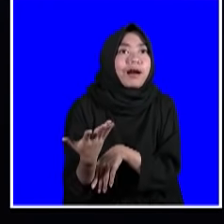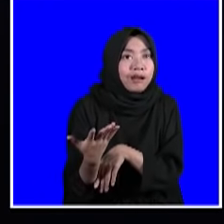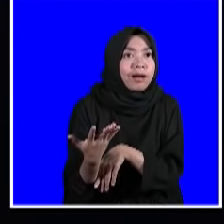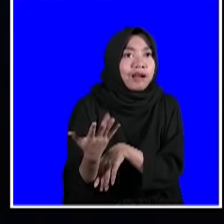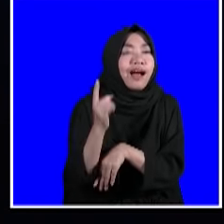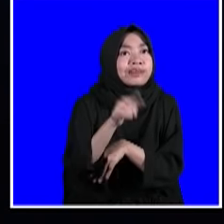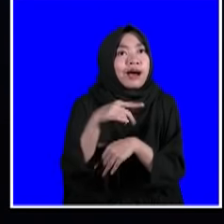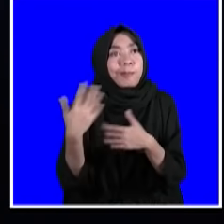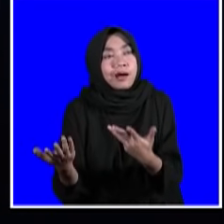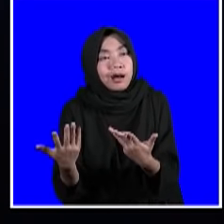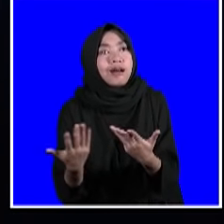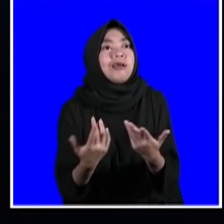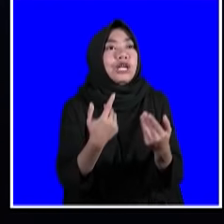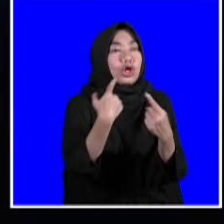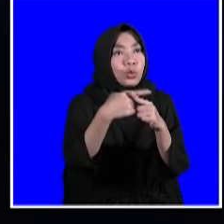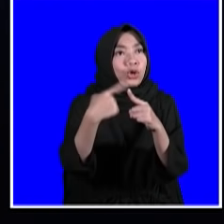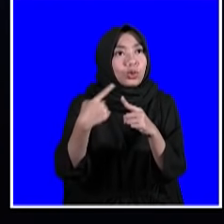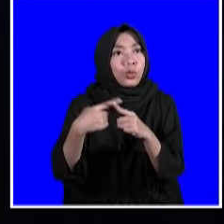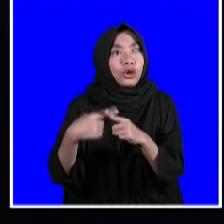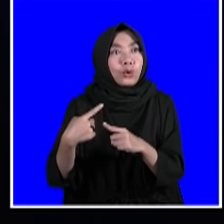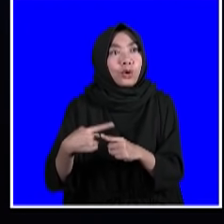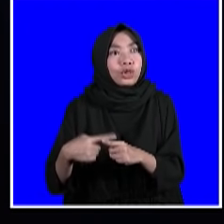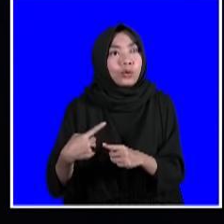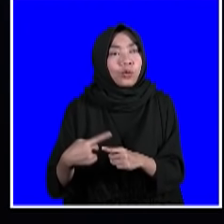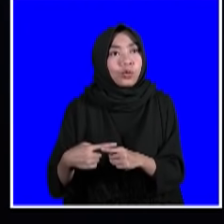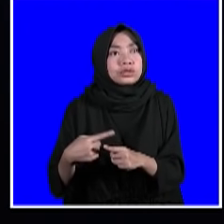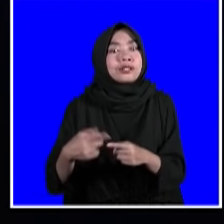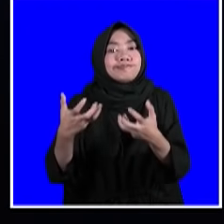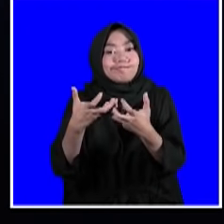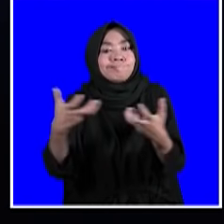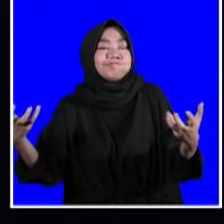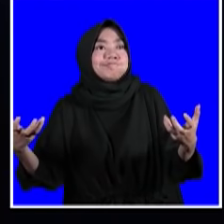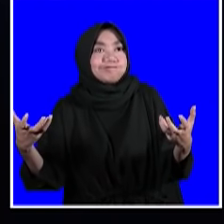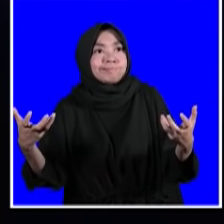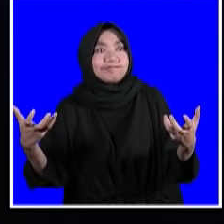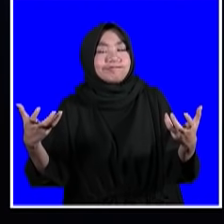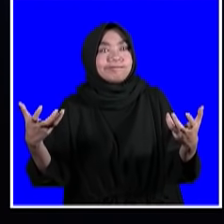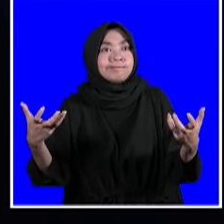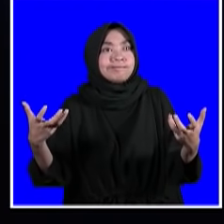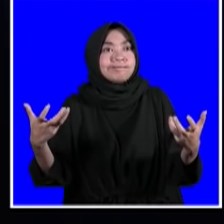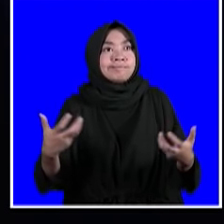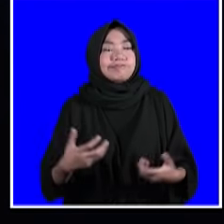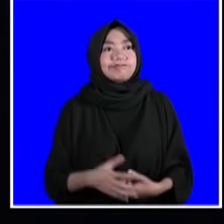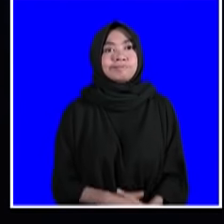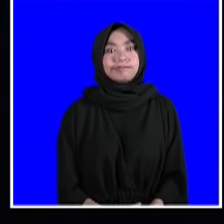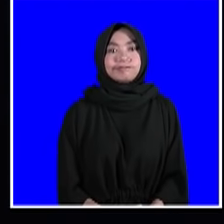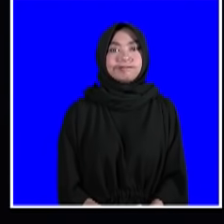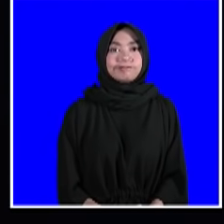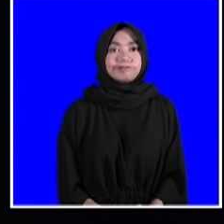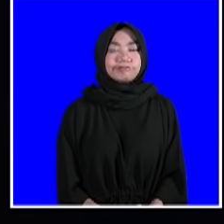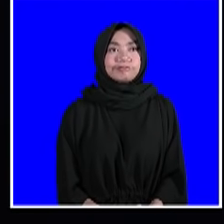ya, yang mana menjadi bagian dari harta gonogini yang akan dibagi secara proporsional tadi. Nah, sekali